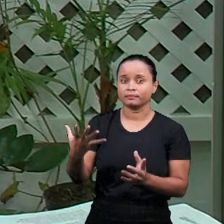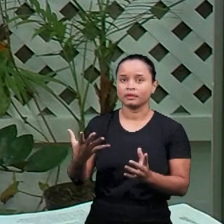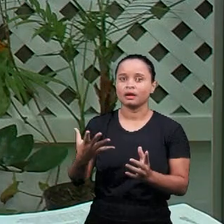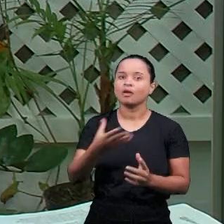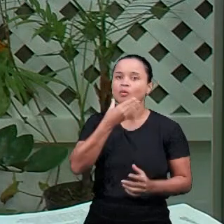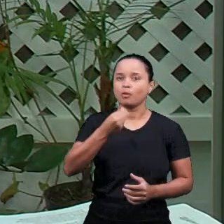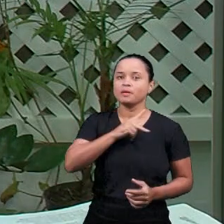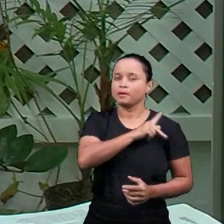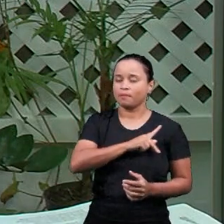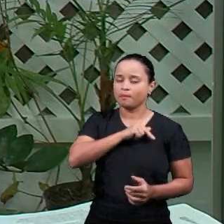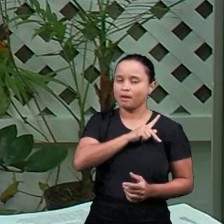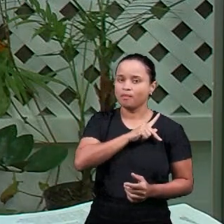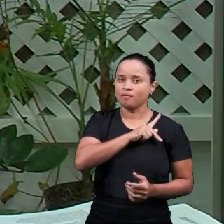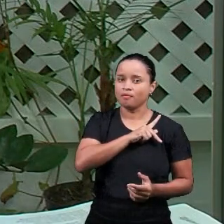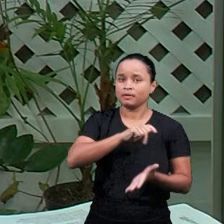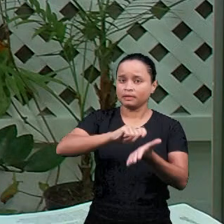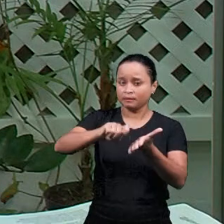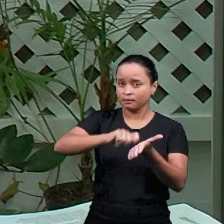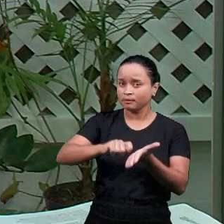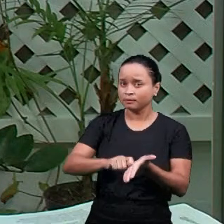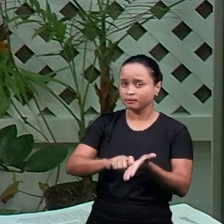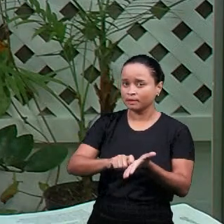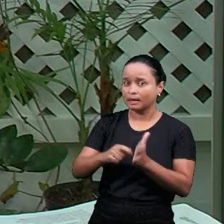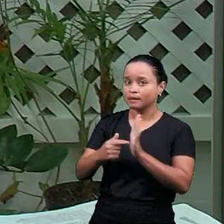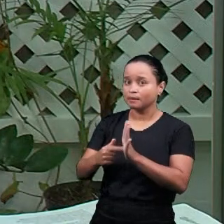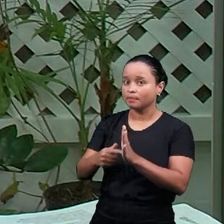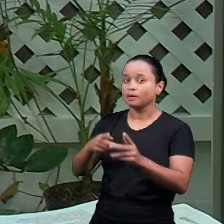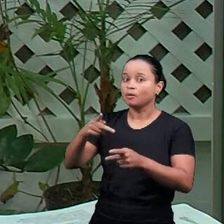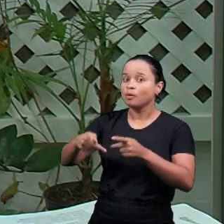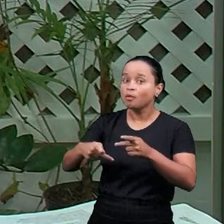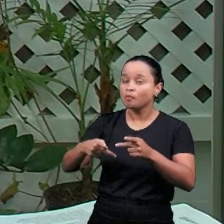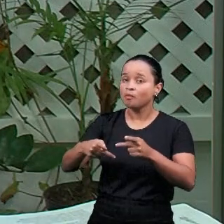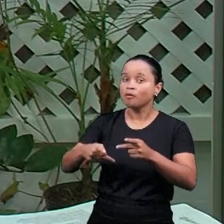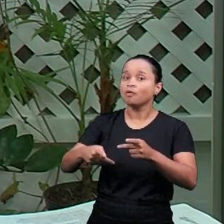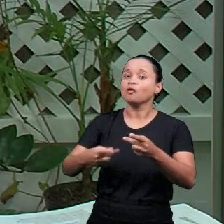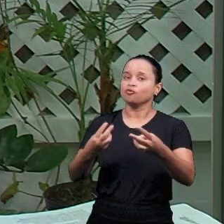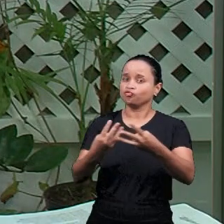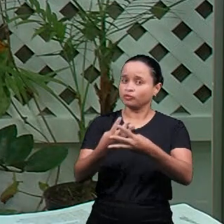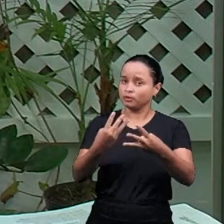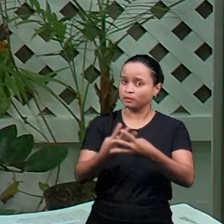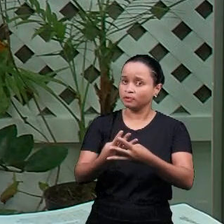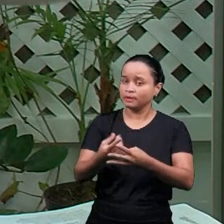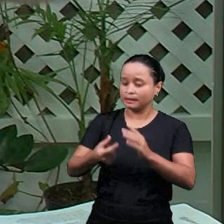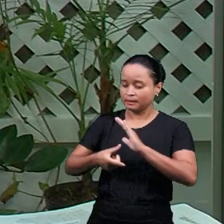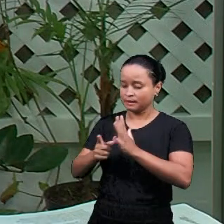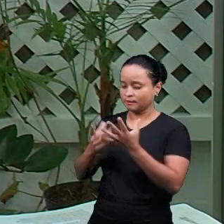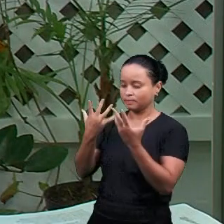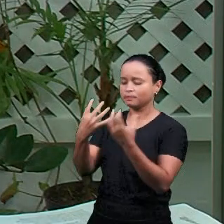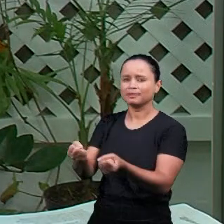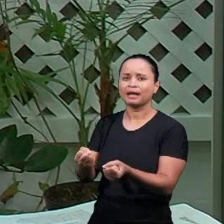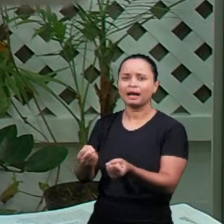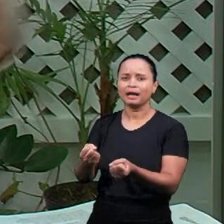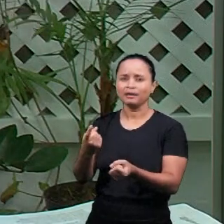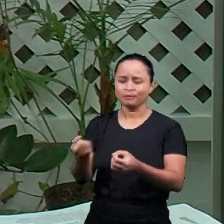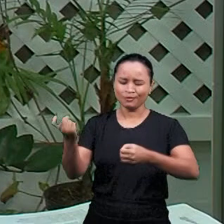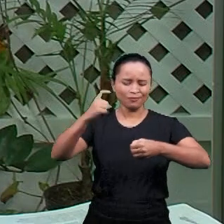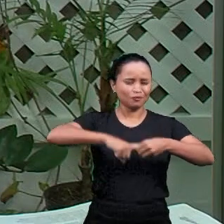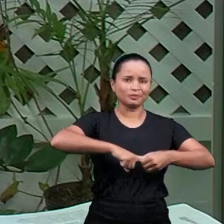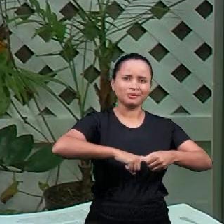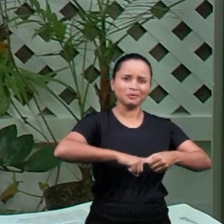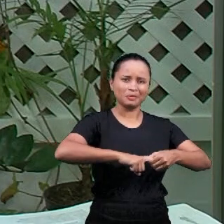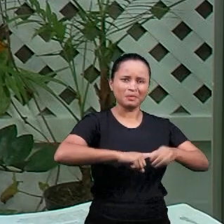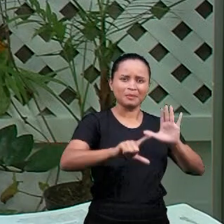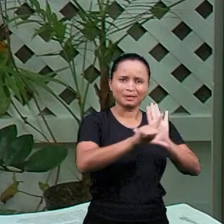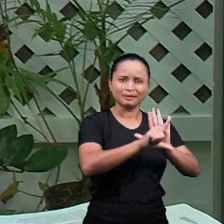déchus. C'est que Paul écrivait aux frères de Galatie, qui étaient des juifs, qui se sont convertis, ils voulaient remettre